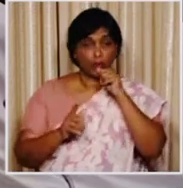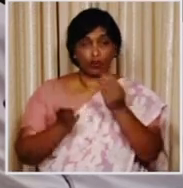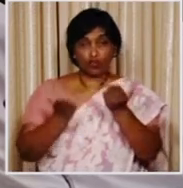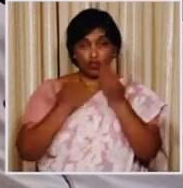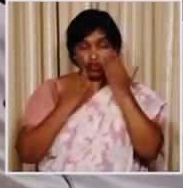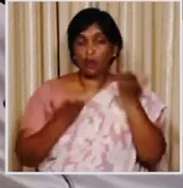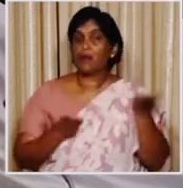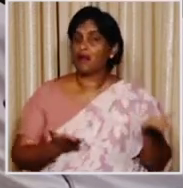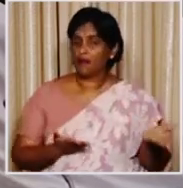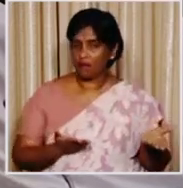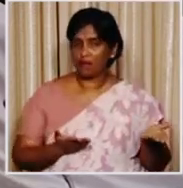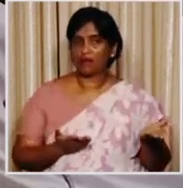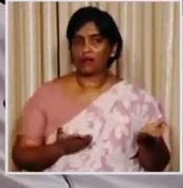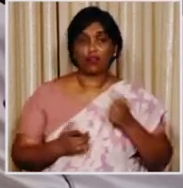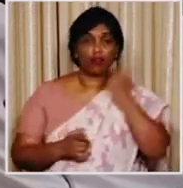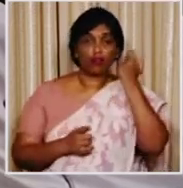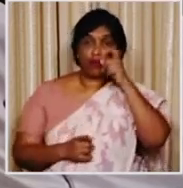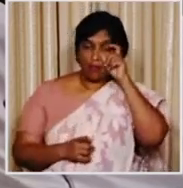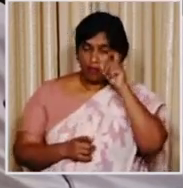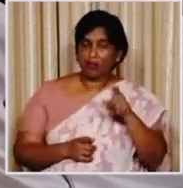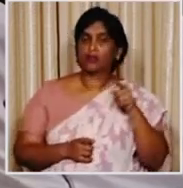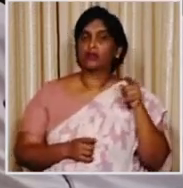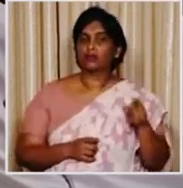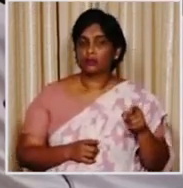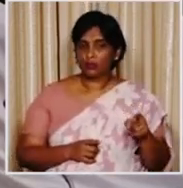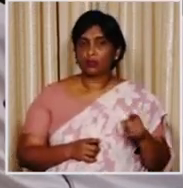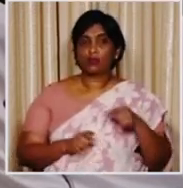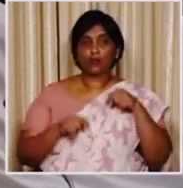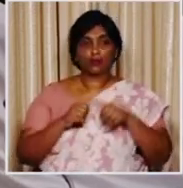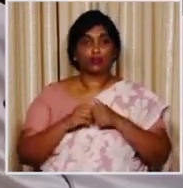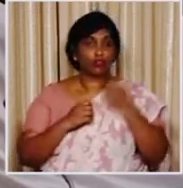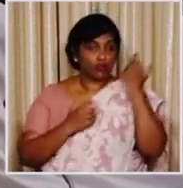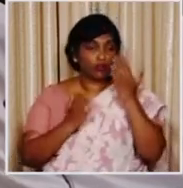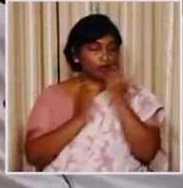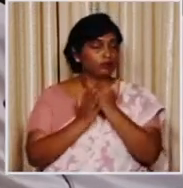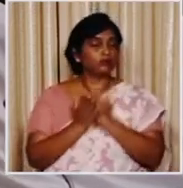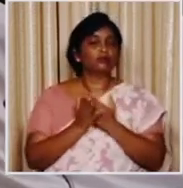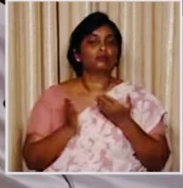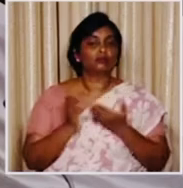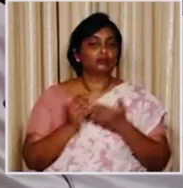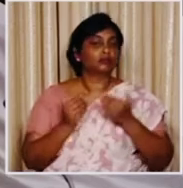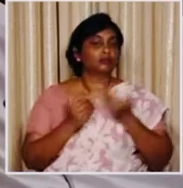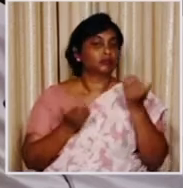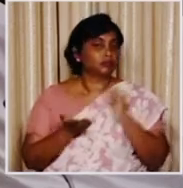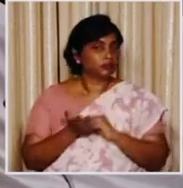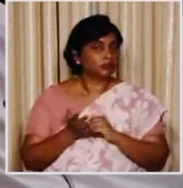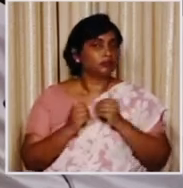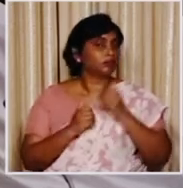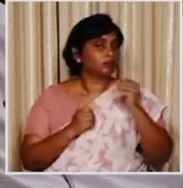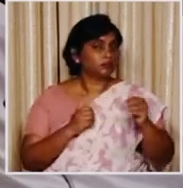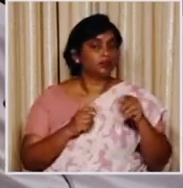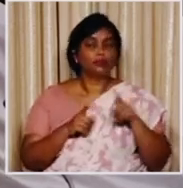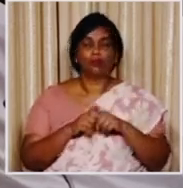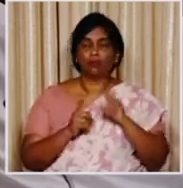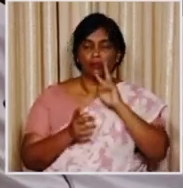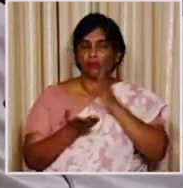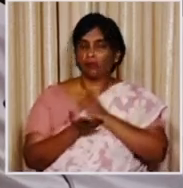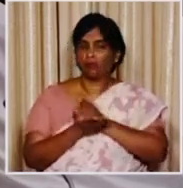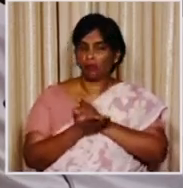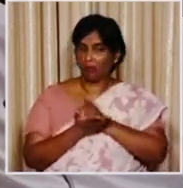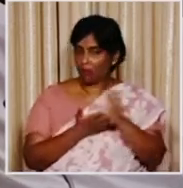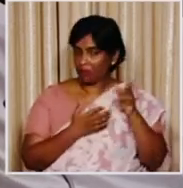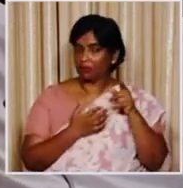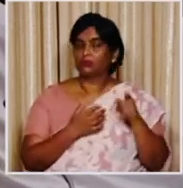සාක්ෂියක් ඉදින්දී මේවා සොයා බලන්නත් වගේම දැනටම සොයාගත්ත කරුණු එක්ක තවත් මේවා නොමග ඇරීම